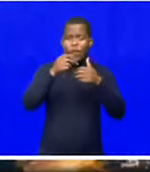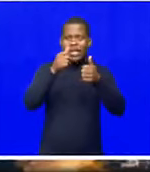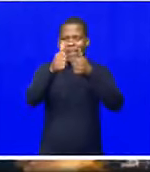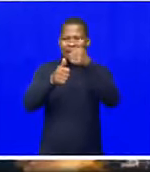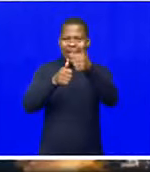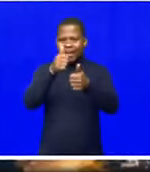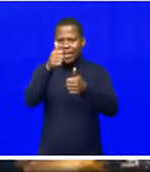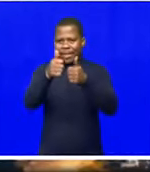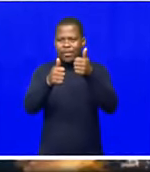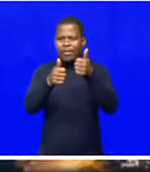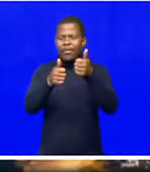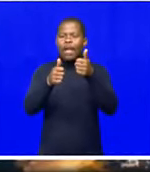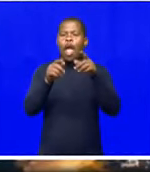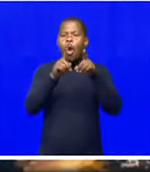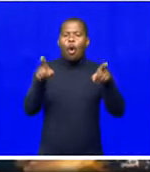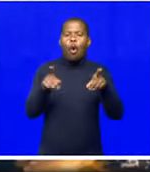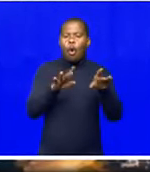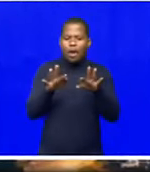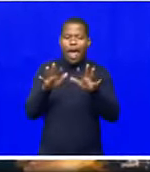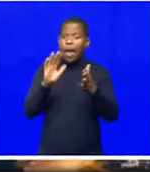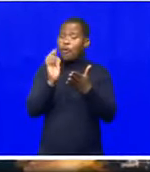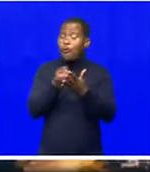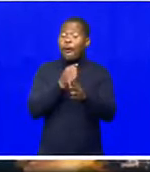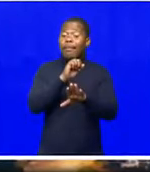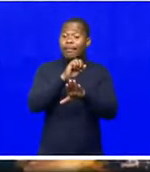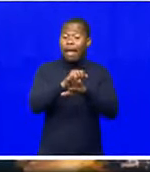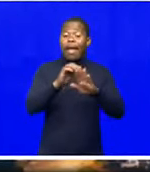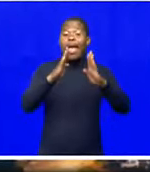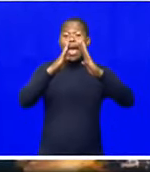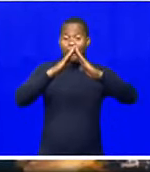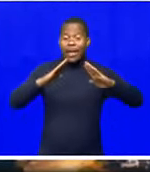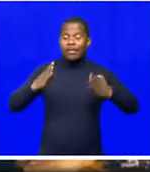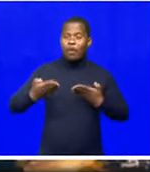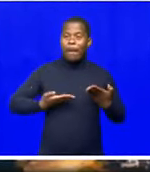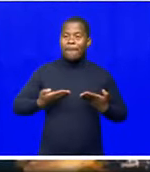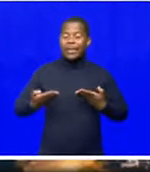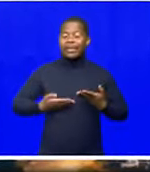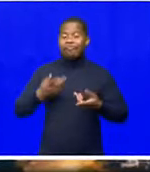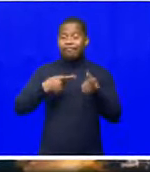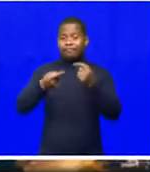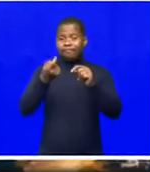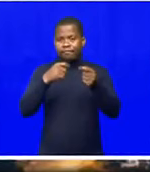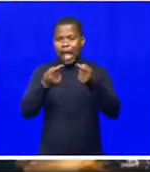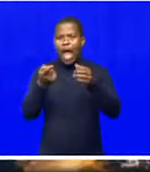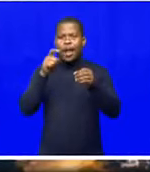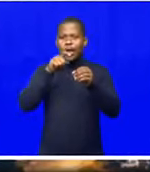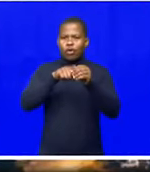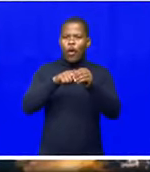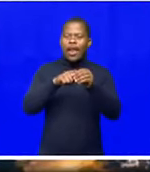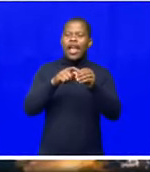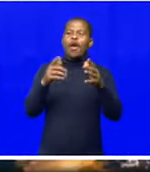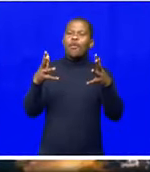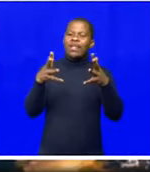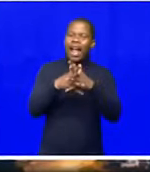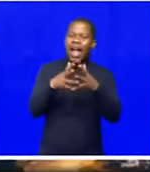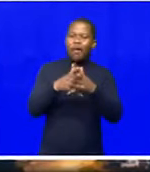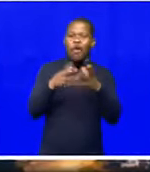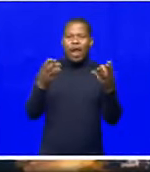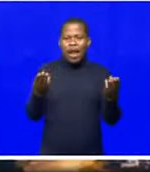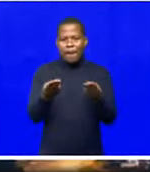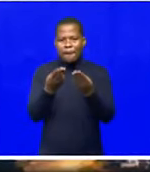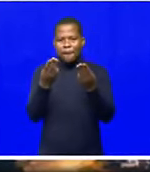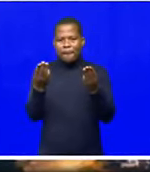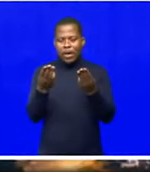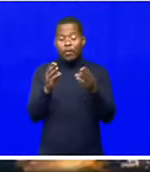lwakhe lutholakale ngabongcomvo mshina, litiko letemabhizinisi nekuthengiselana selisukumile lafundisa labo labatimele lababhalisa